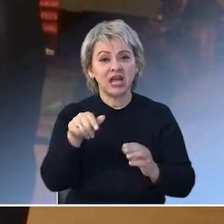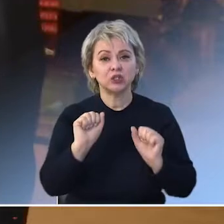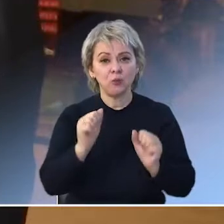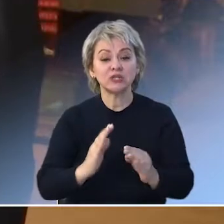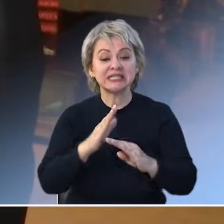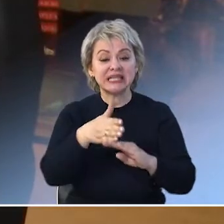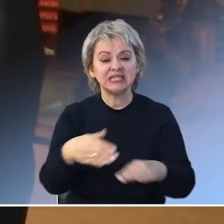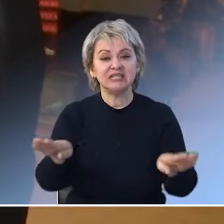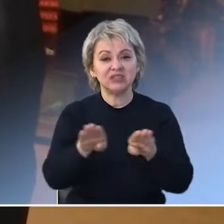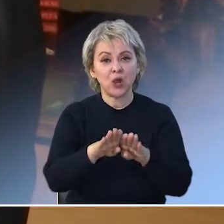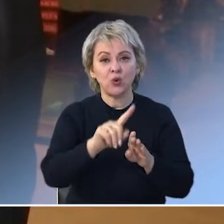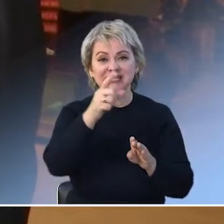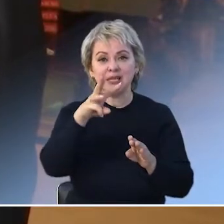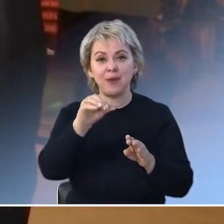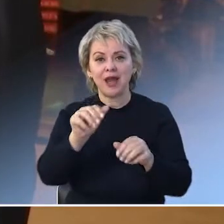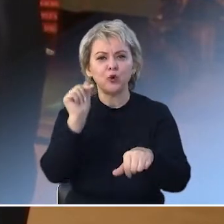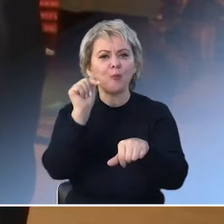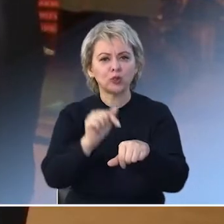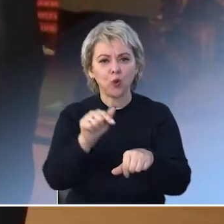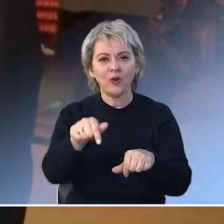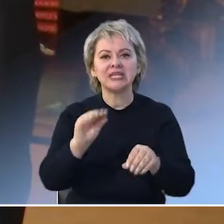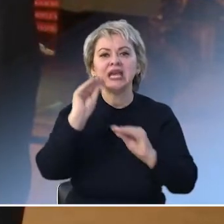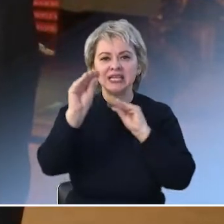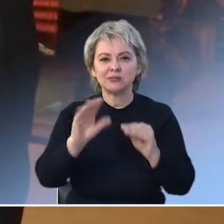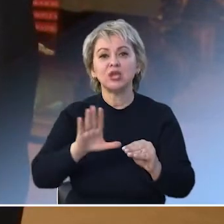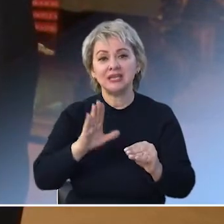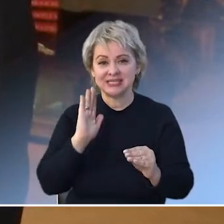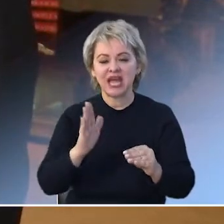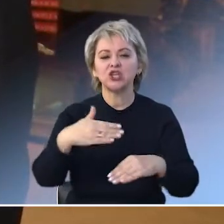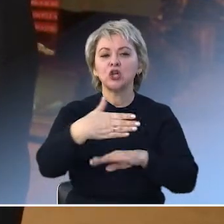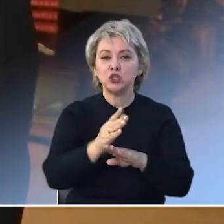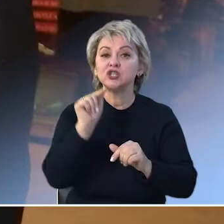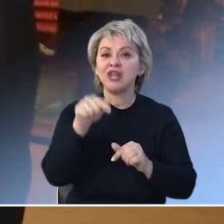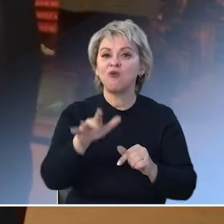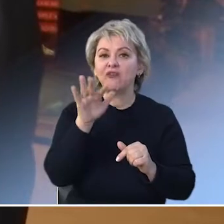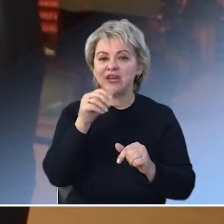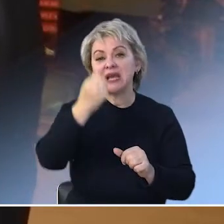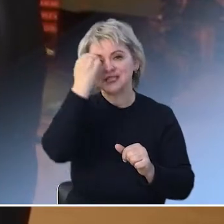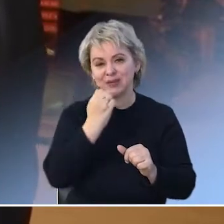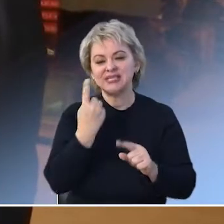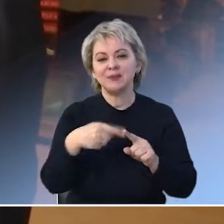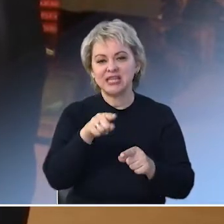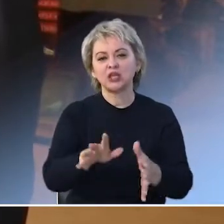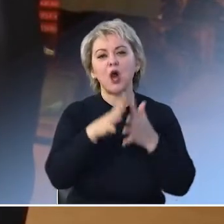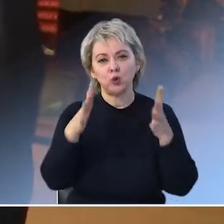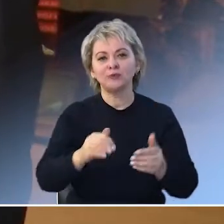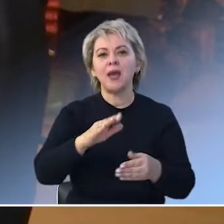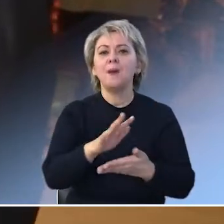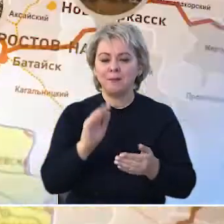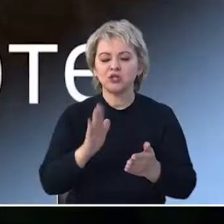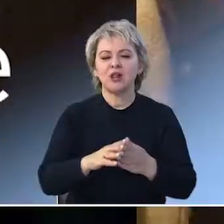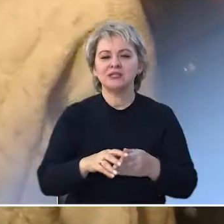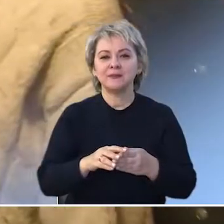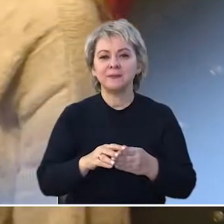когда ты можешь зайти в такую землянку, потрогать экспонаты и стать частью того времени. Спасибо вам за это огромное.